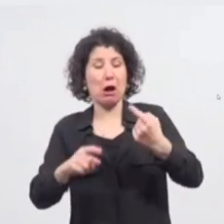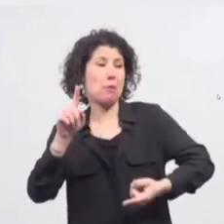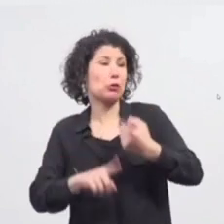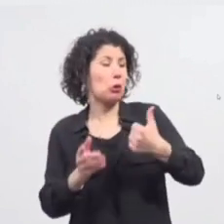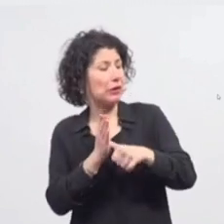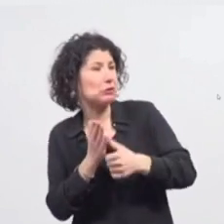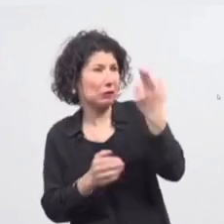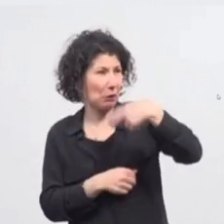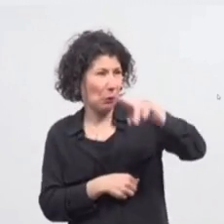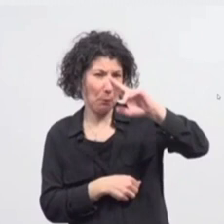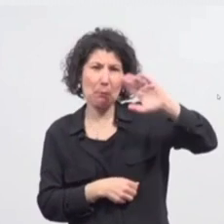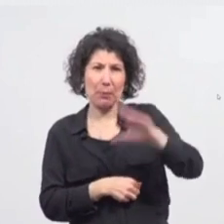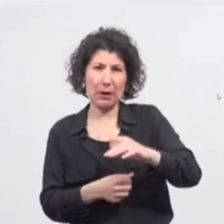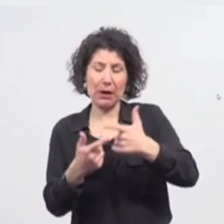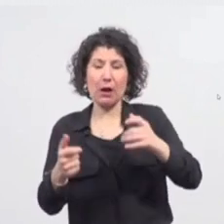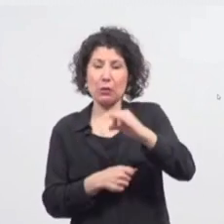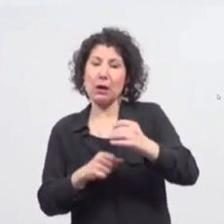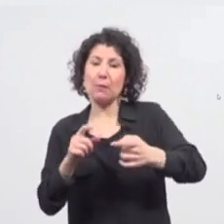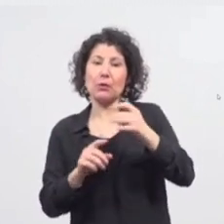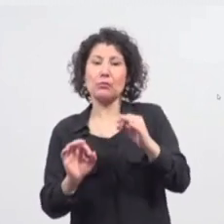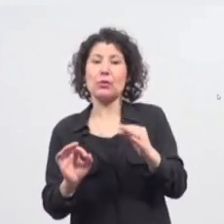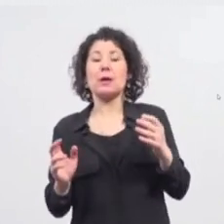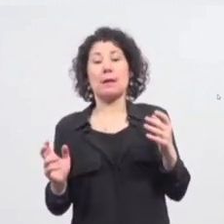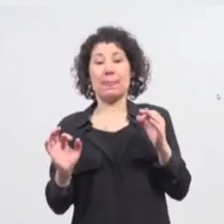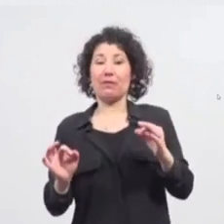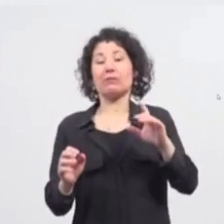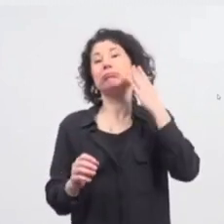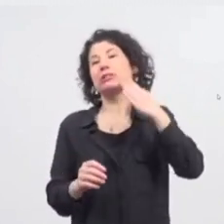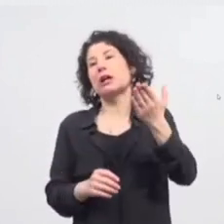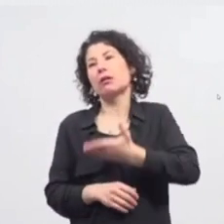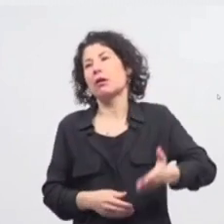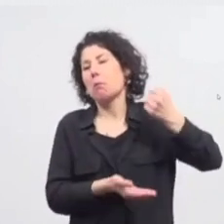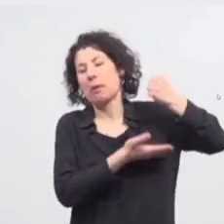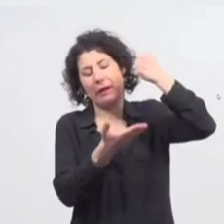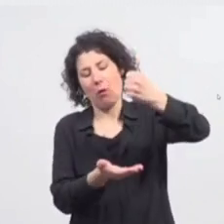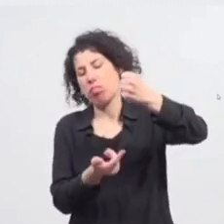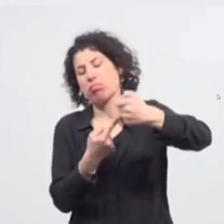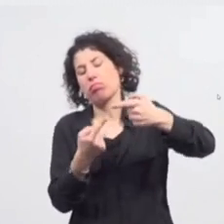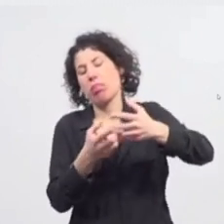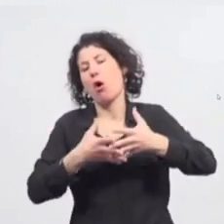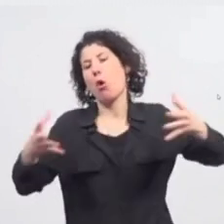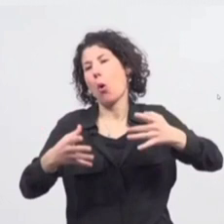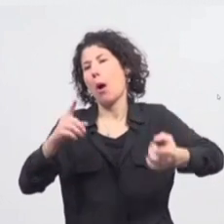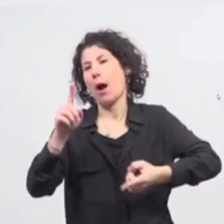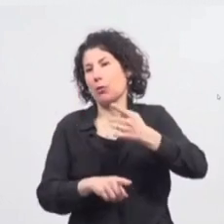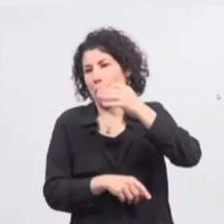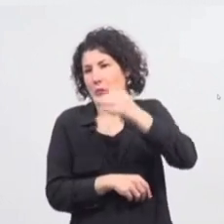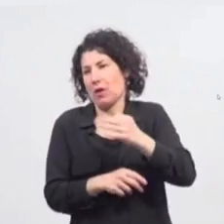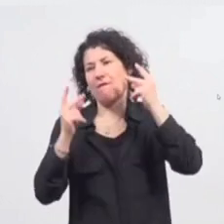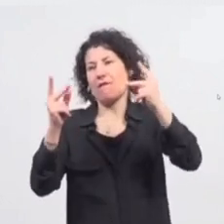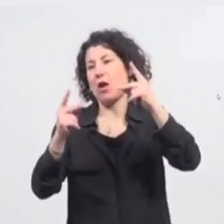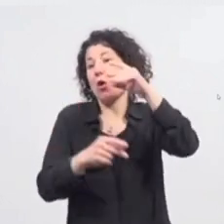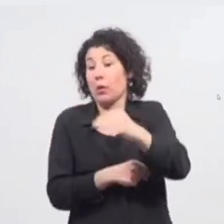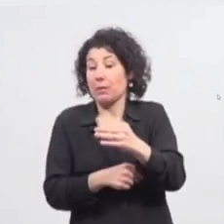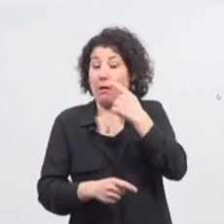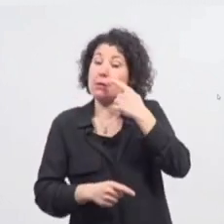européennes. Nous le savons, la valeur du patrimoine est immense, mais cela signifie aussi que nous devons le protéger. Ceci vaut pour